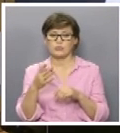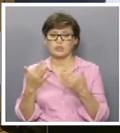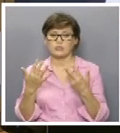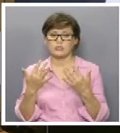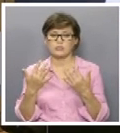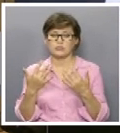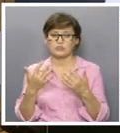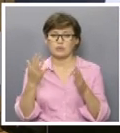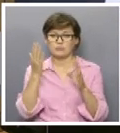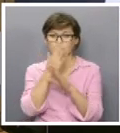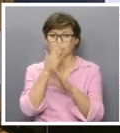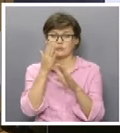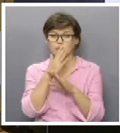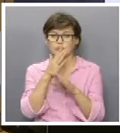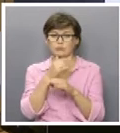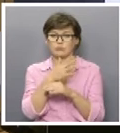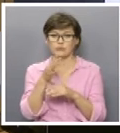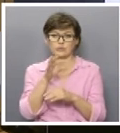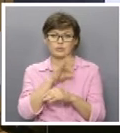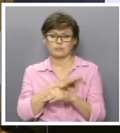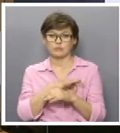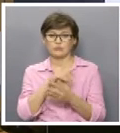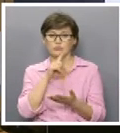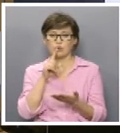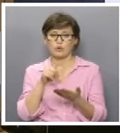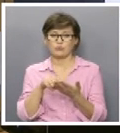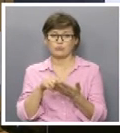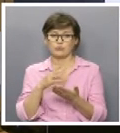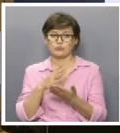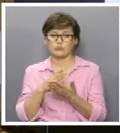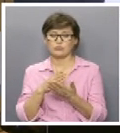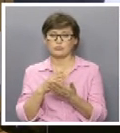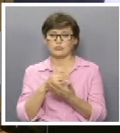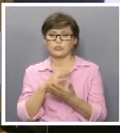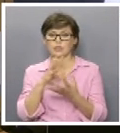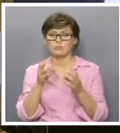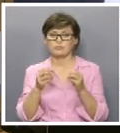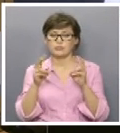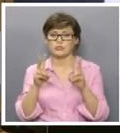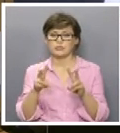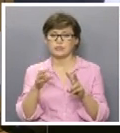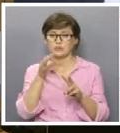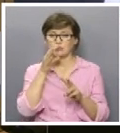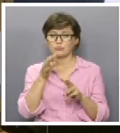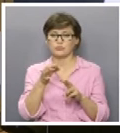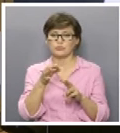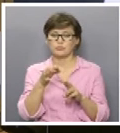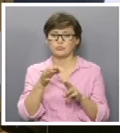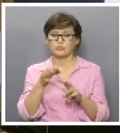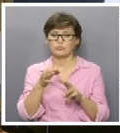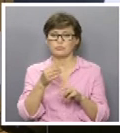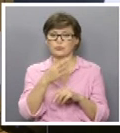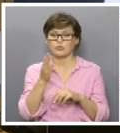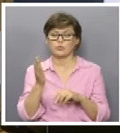қаншалықты атмосфераға бұл тиімді деген сұраққа келетін болсақ, жалпы мамандар айтады,